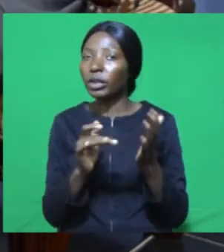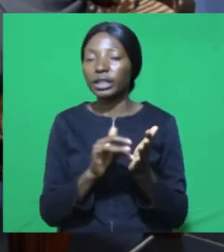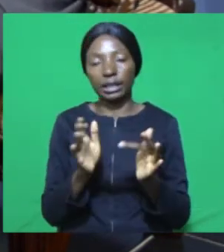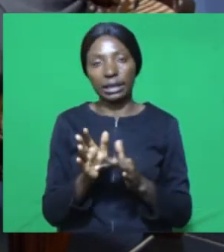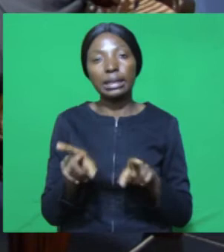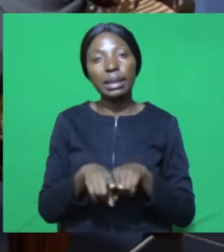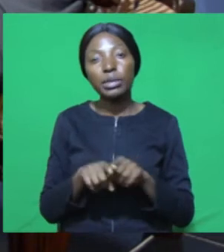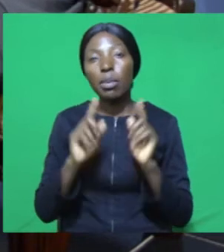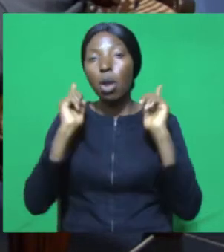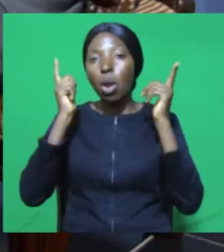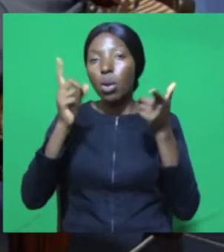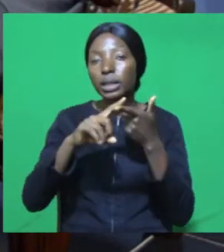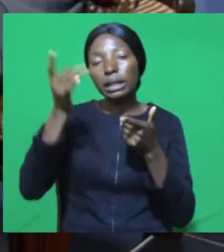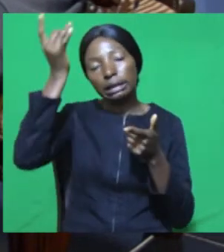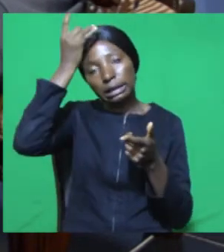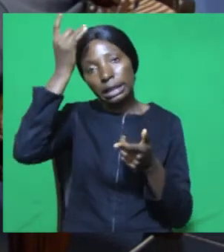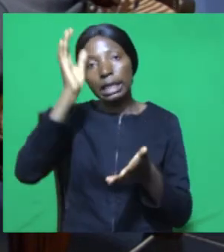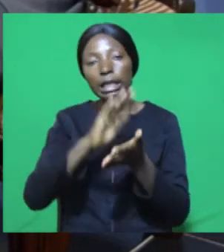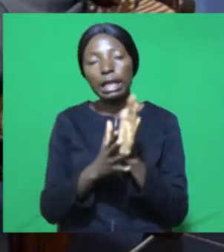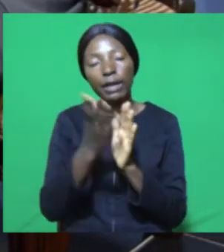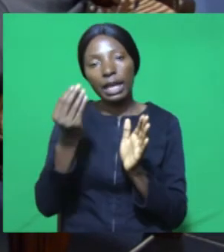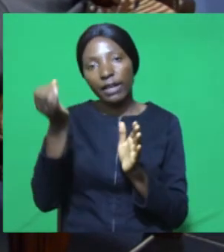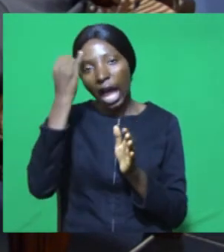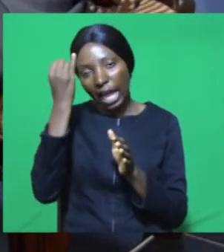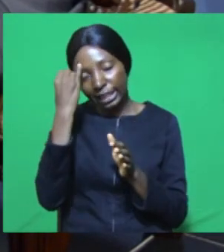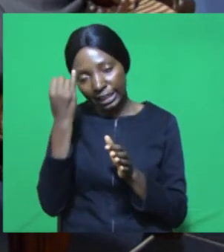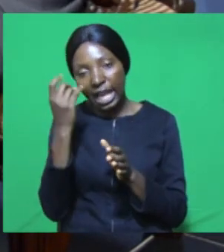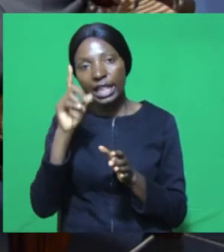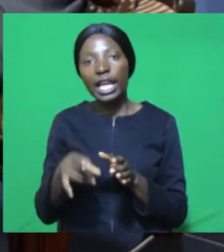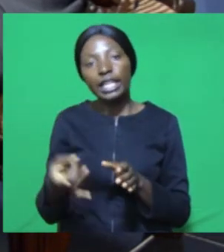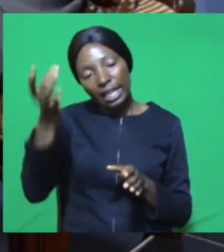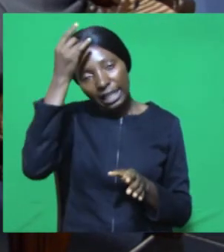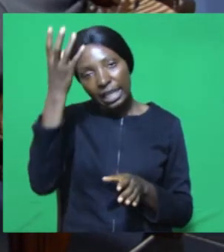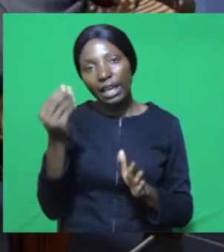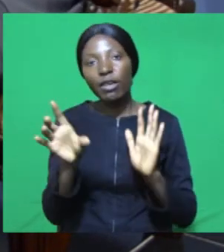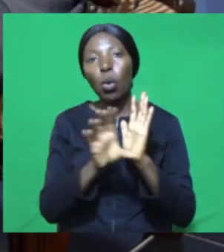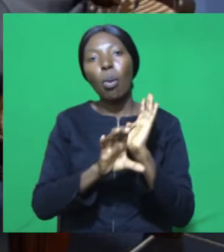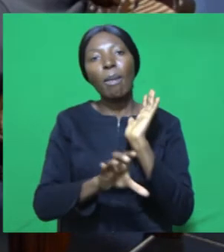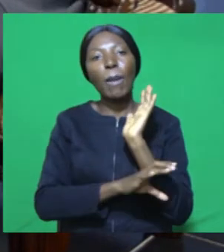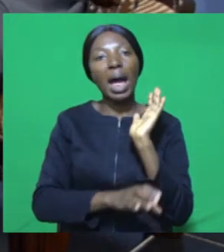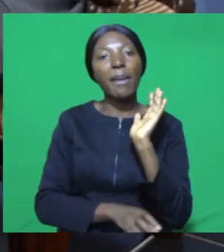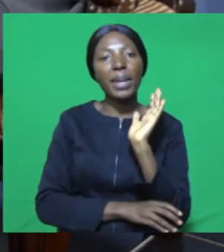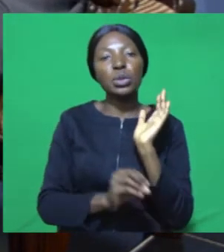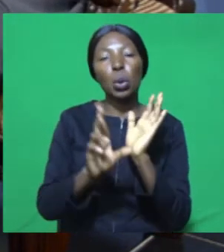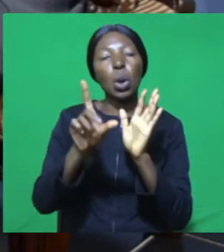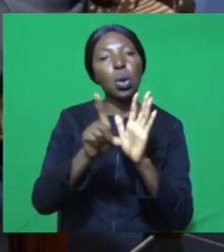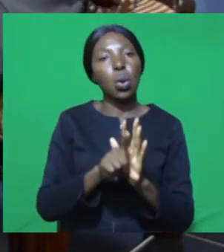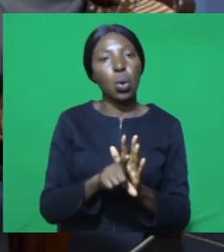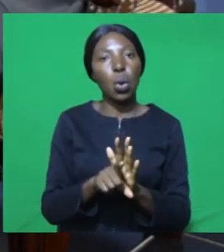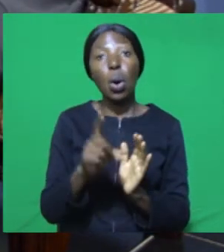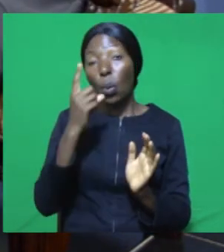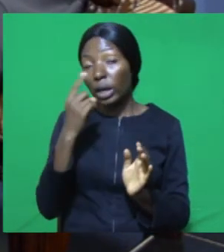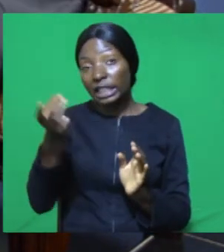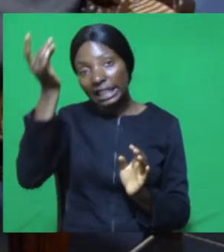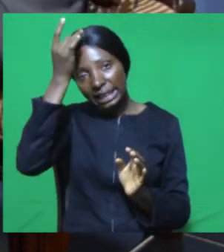ari isheka tine tisinganotore pfungwa yekuti ishane mitemo tinenge tichida patiya yekuti kana ari